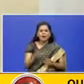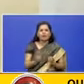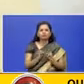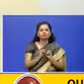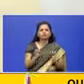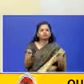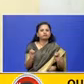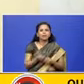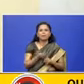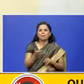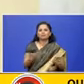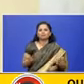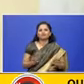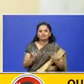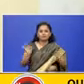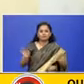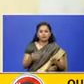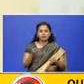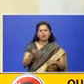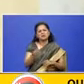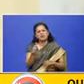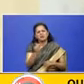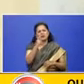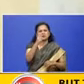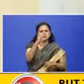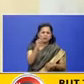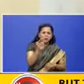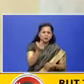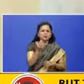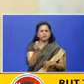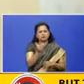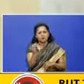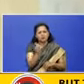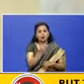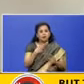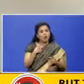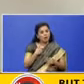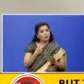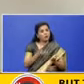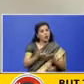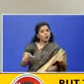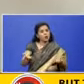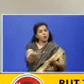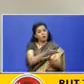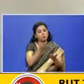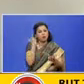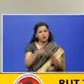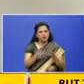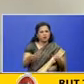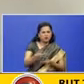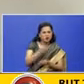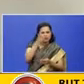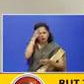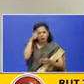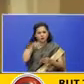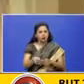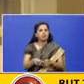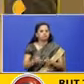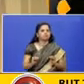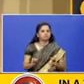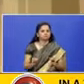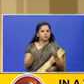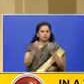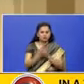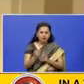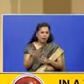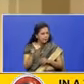है और कभी 70 रुपये आता है। पर लेकिन हमारे पूरे गांव में जो आर्थिक परिस्थिति है वो सुधर रही है। यानी